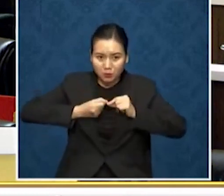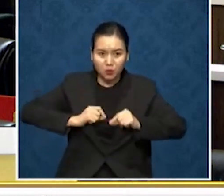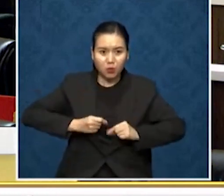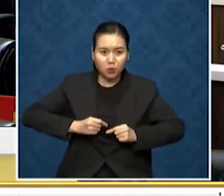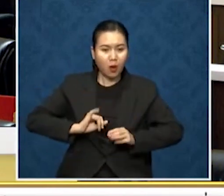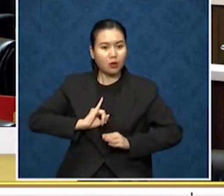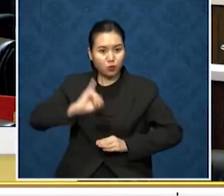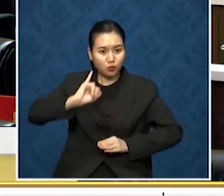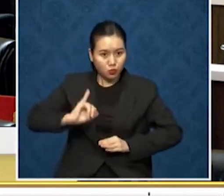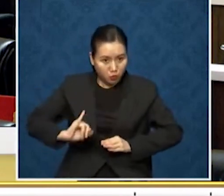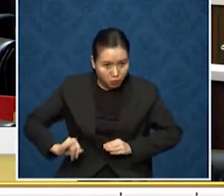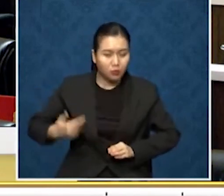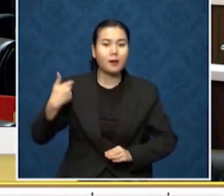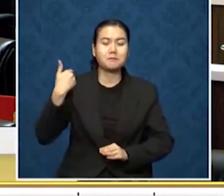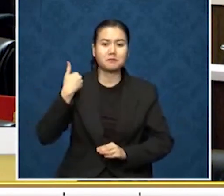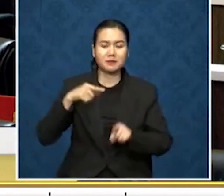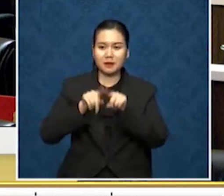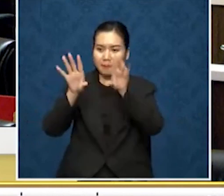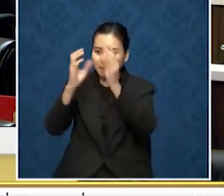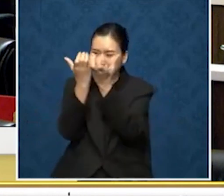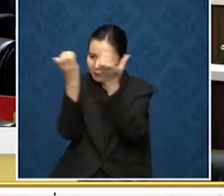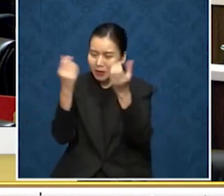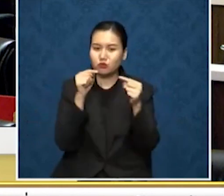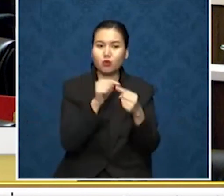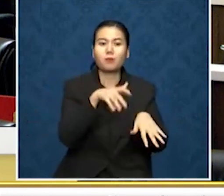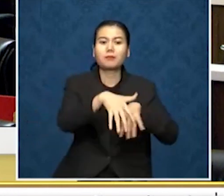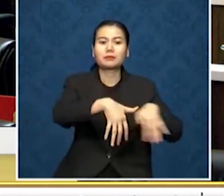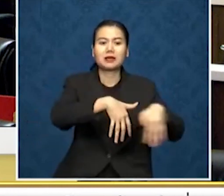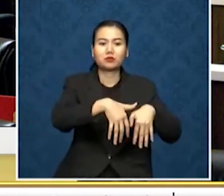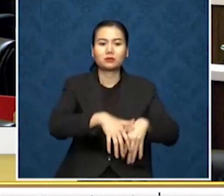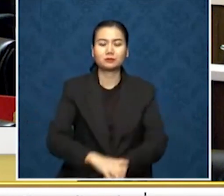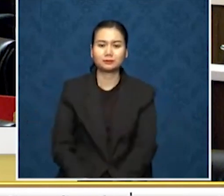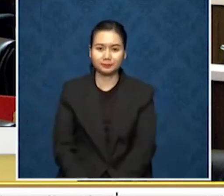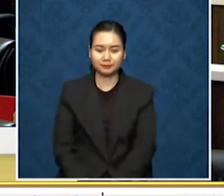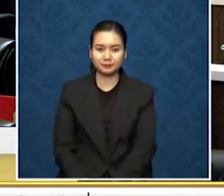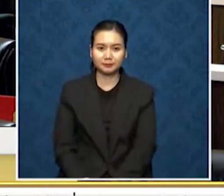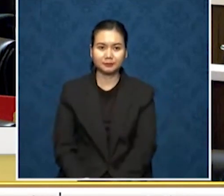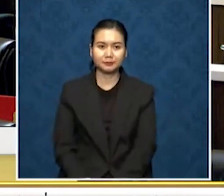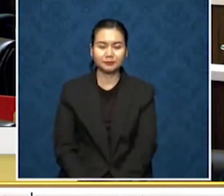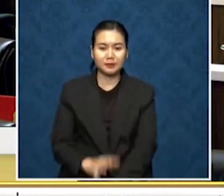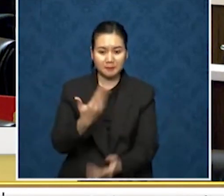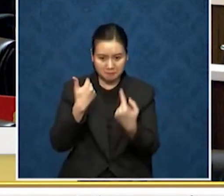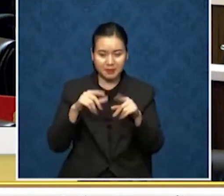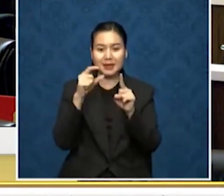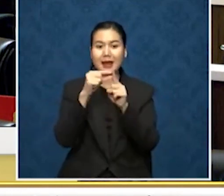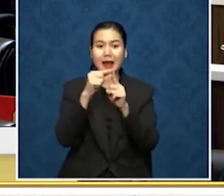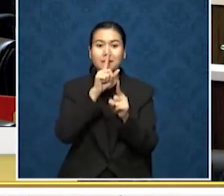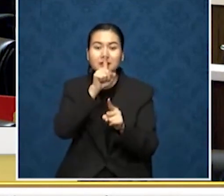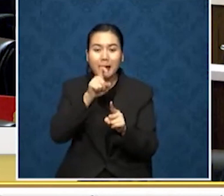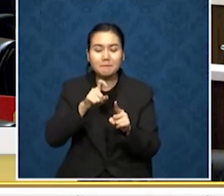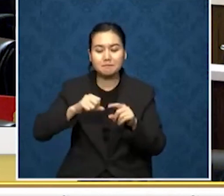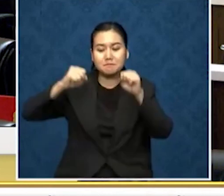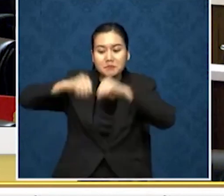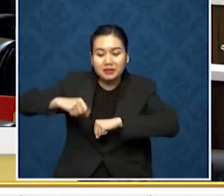ให้ประเทศนี้มีรัฐธรรมนูญเป็นของประชาชนเสียทีนอกจากนี้ครับคำถามที่ได้มีการเสนอให้มีการทำประชามติ